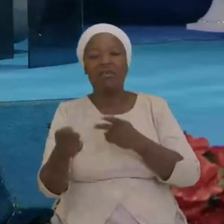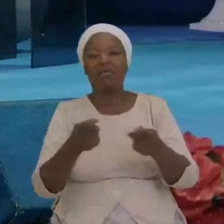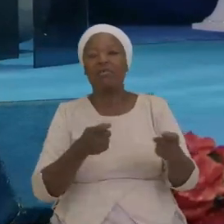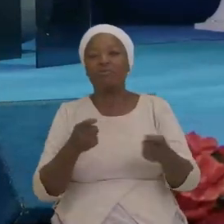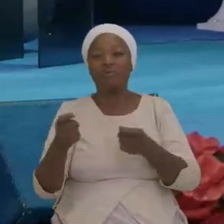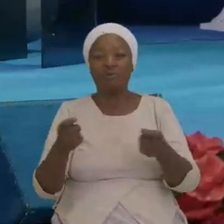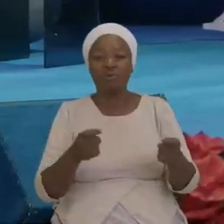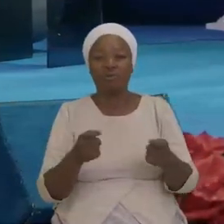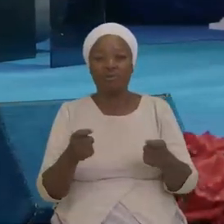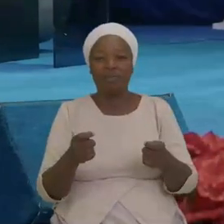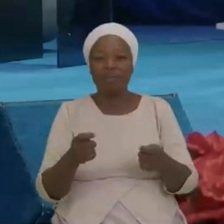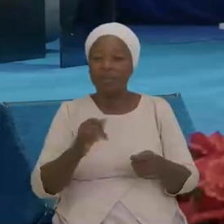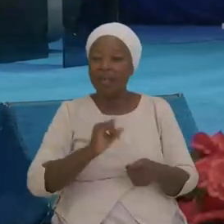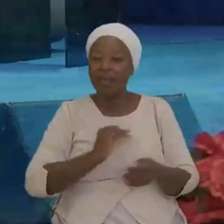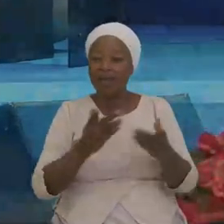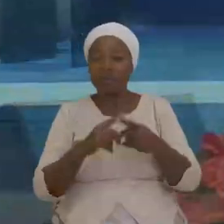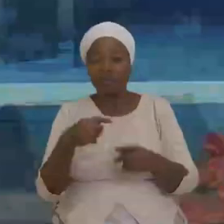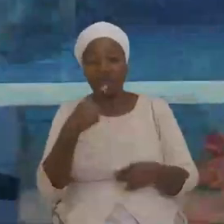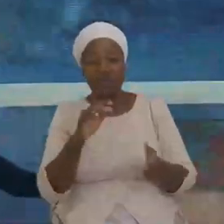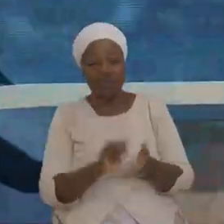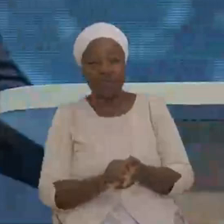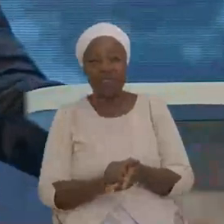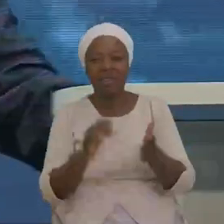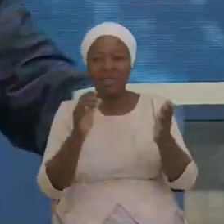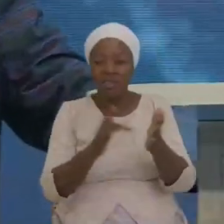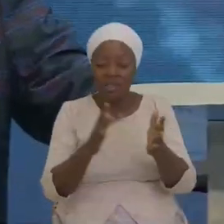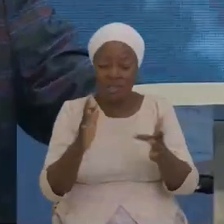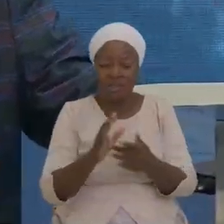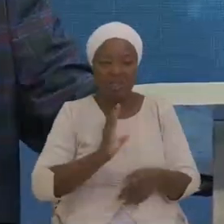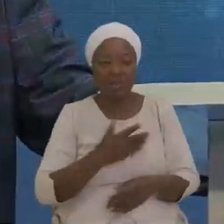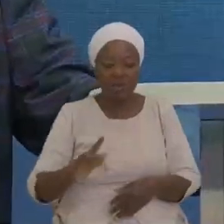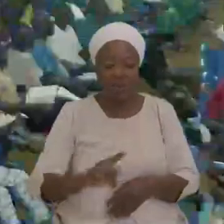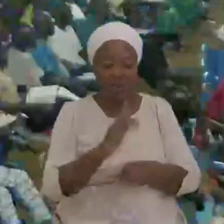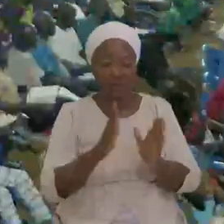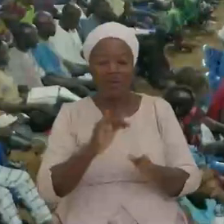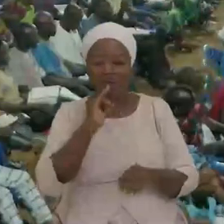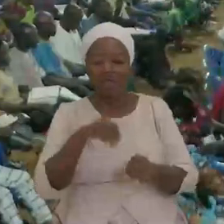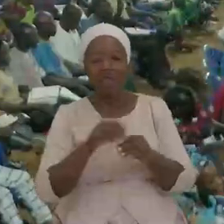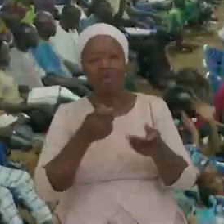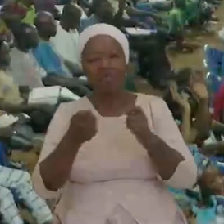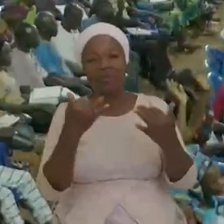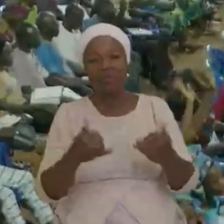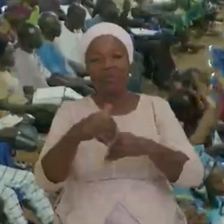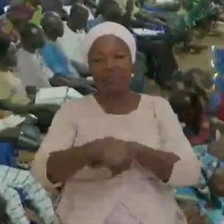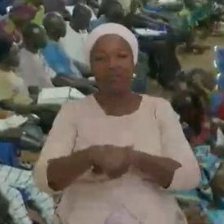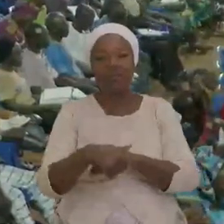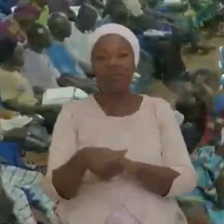contrôle. Je veux te dire que Jésus-Christ, notre pilote, est au contrôle ce soir.